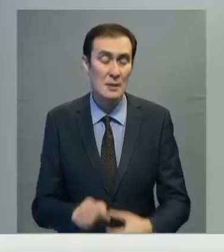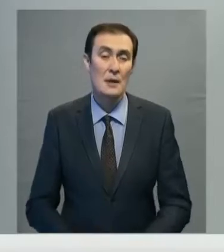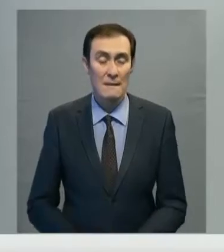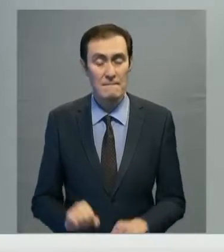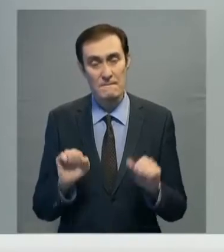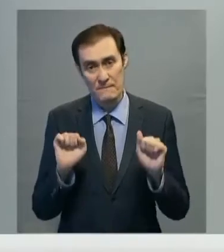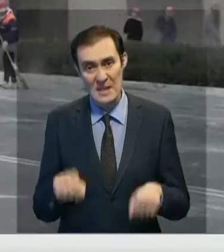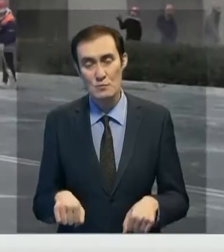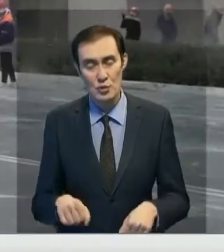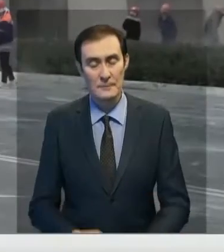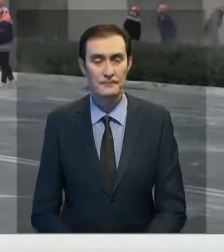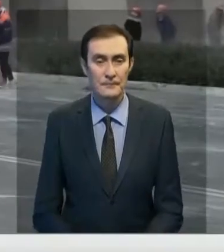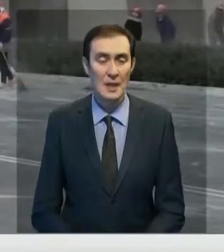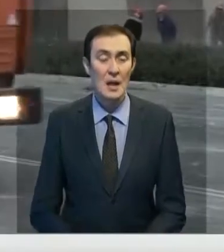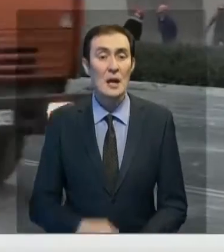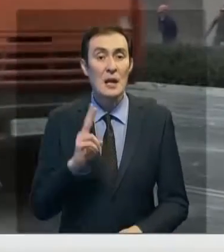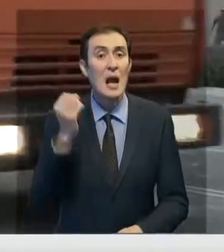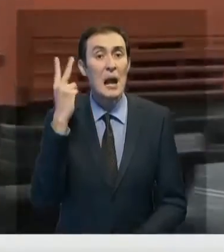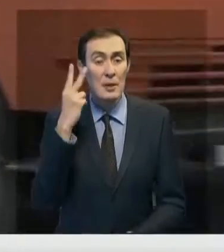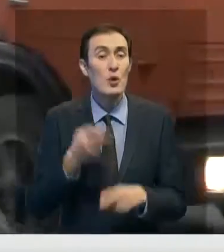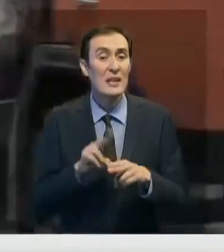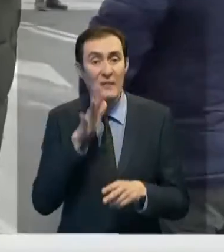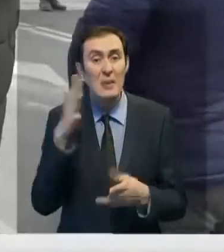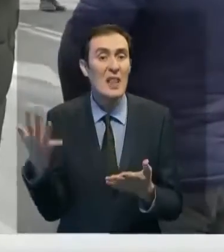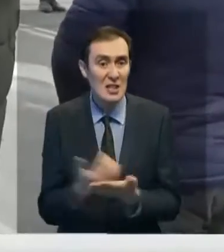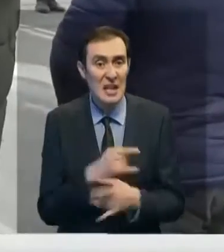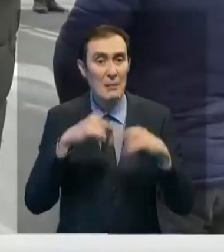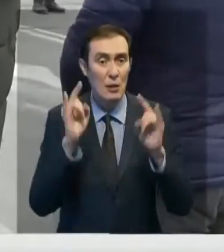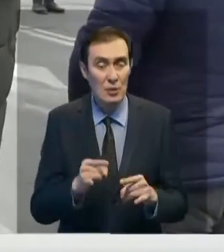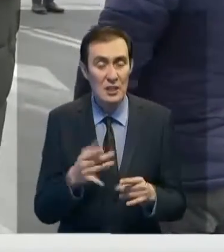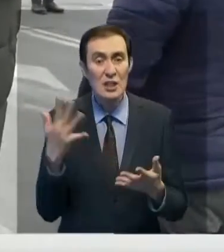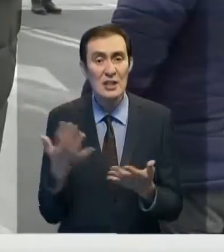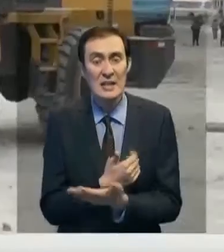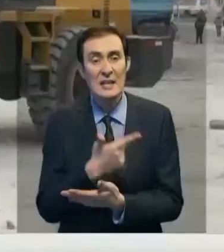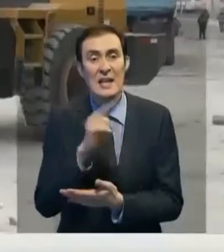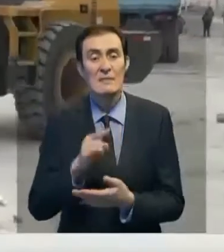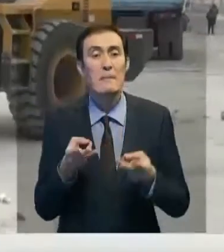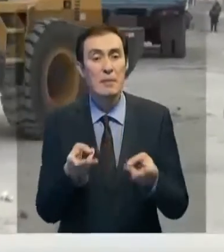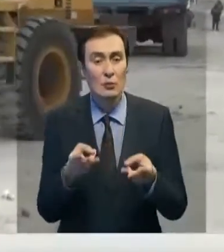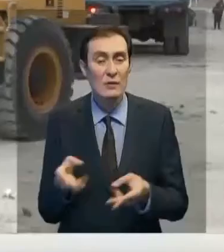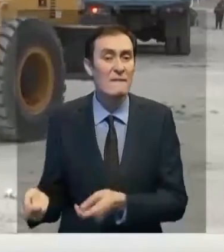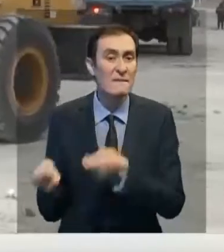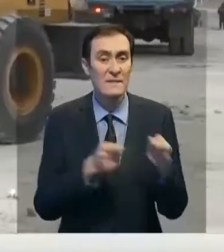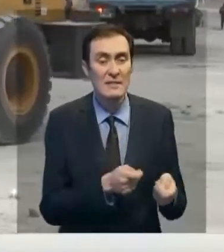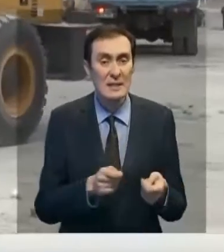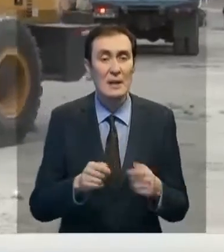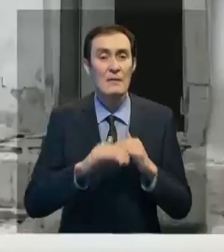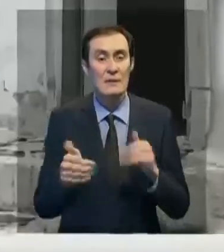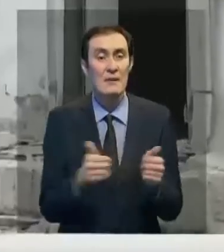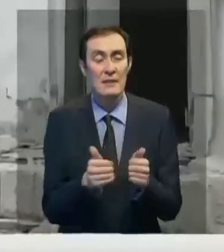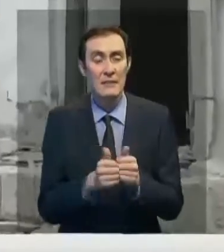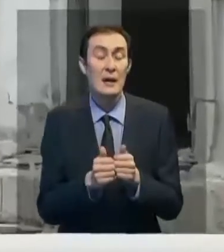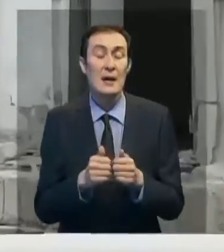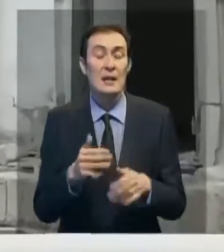существует? Возможно, да. Ближе к обеду эти баллоны нашли. Кроме этого, специалисты обнаружили газовую плиту. Все вывезли на полигон возле села Баенды.